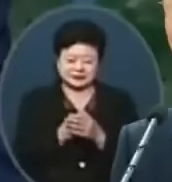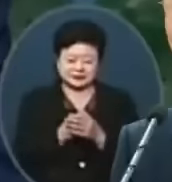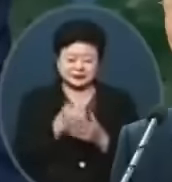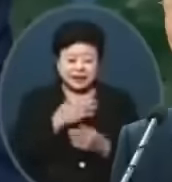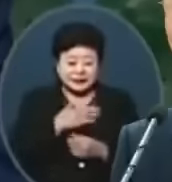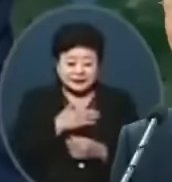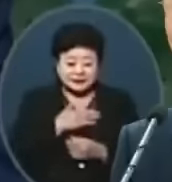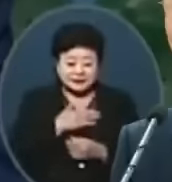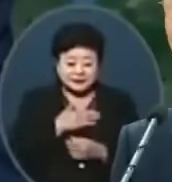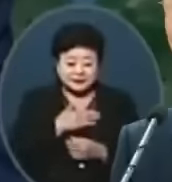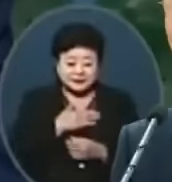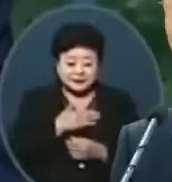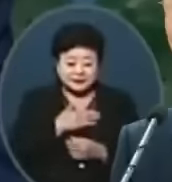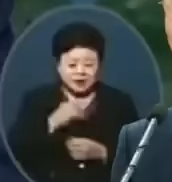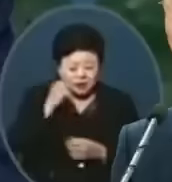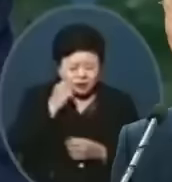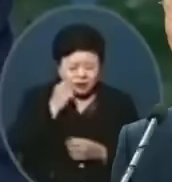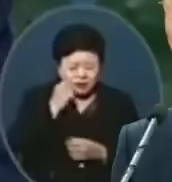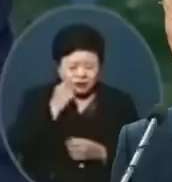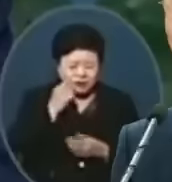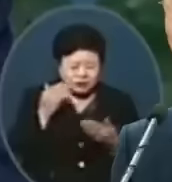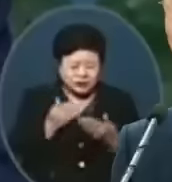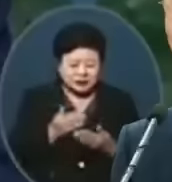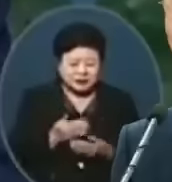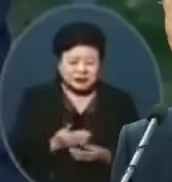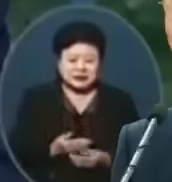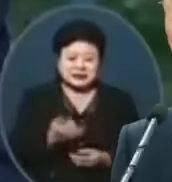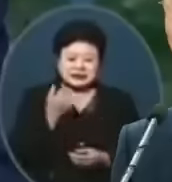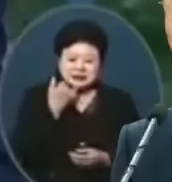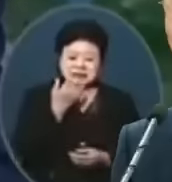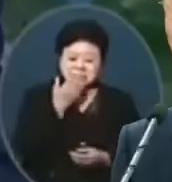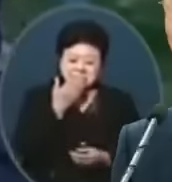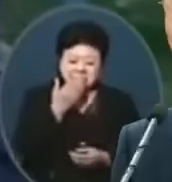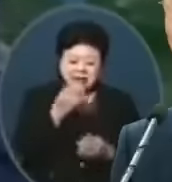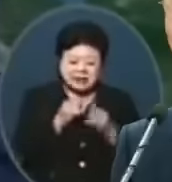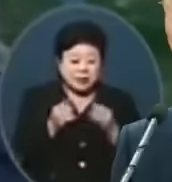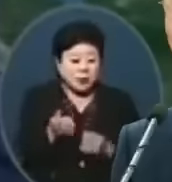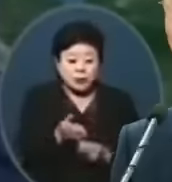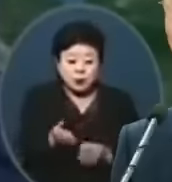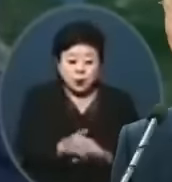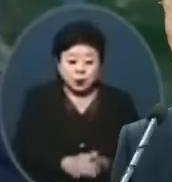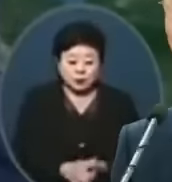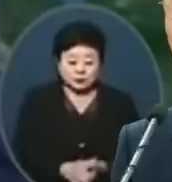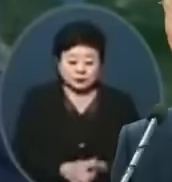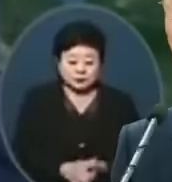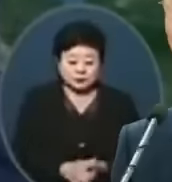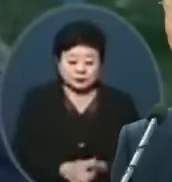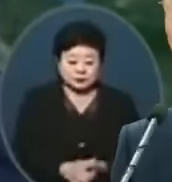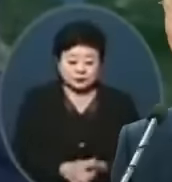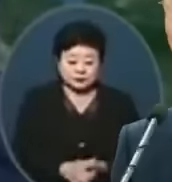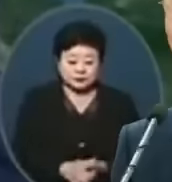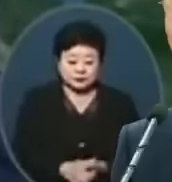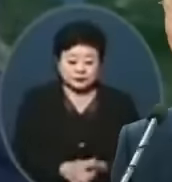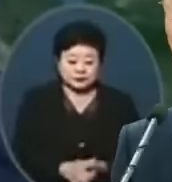나는 어려운 일을 당해도 까딱없다고 하는 사람은 없습니다. 스펄전